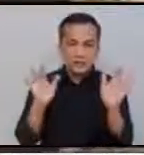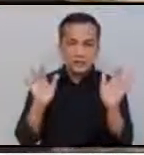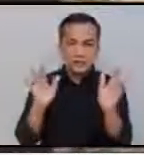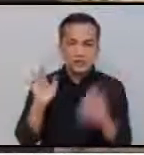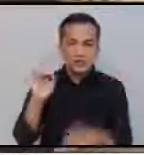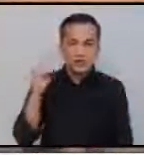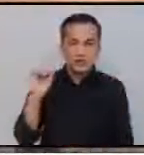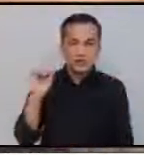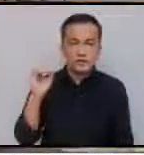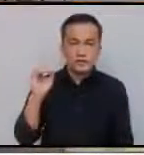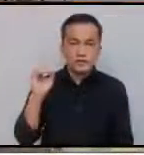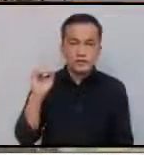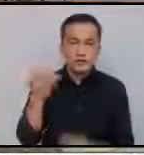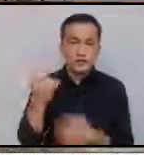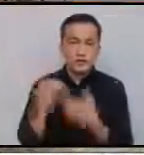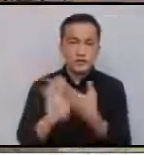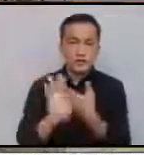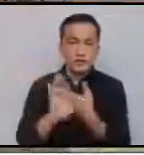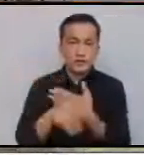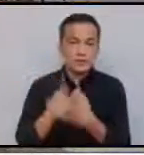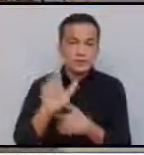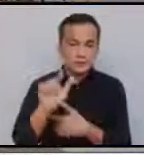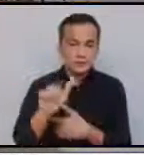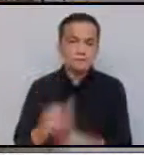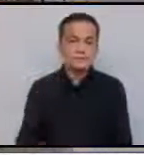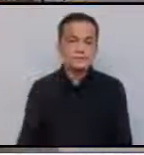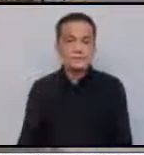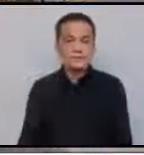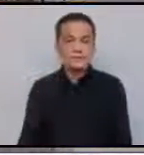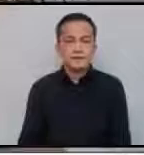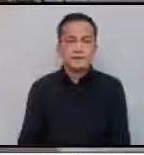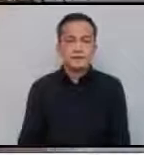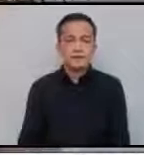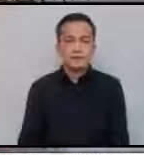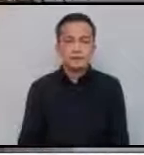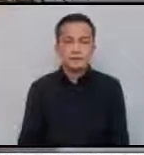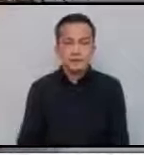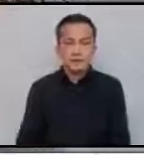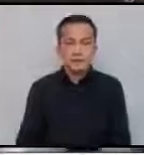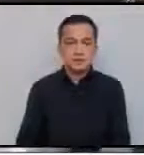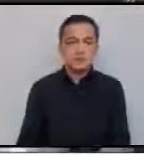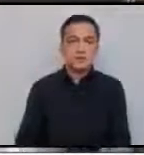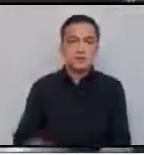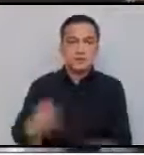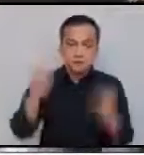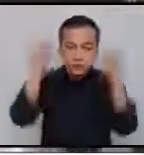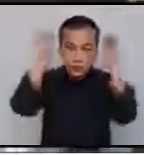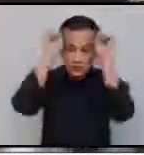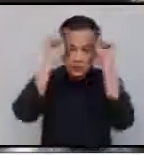mamaya ibabalik pa po natin to. Lagay na natin ang ating kalabasa.